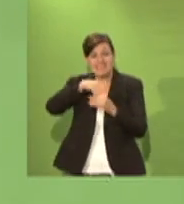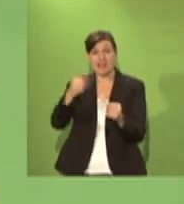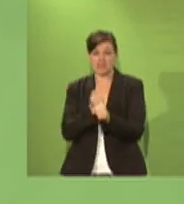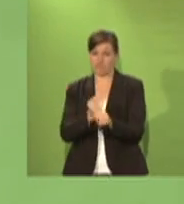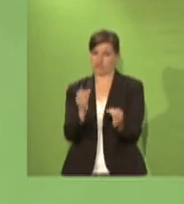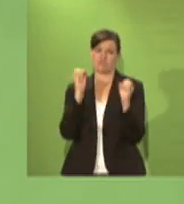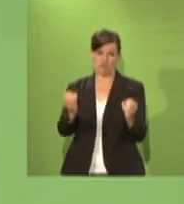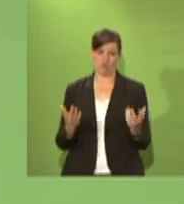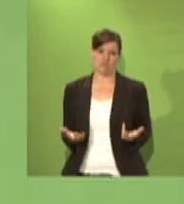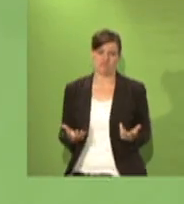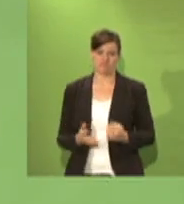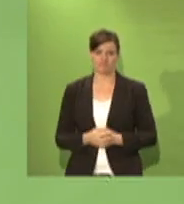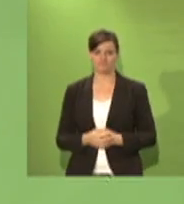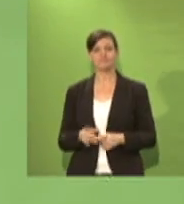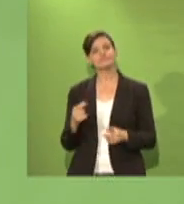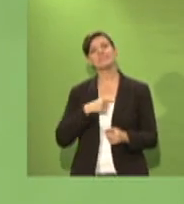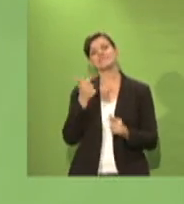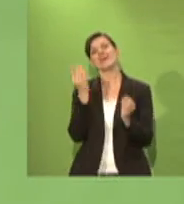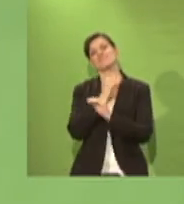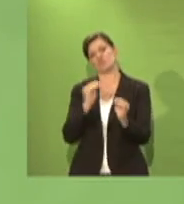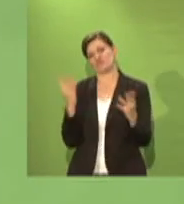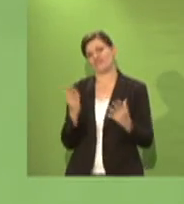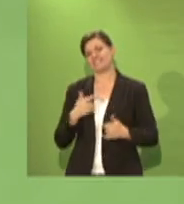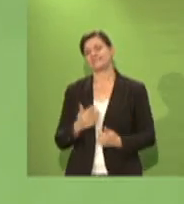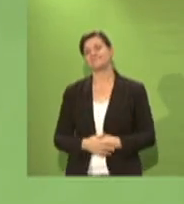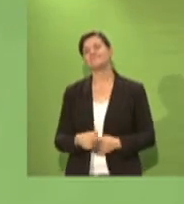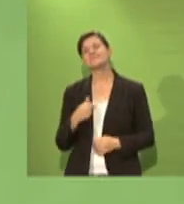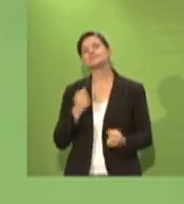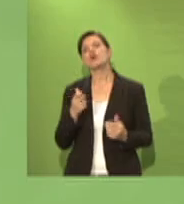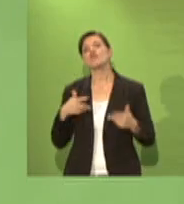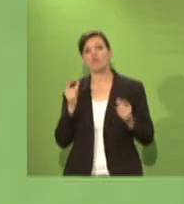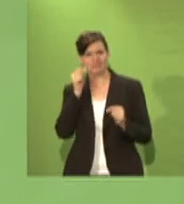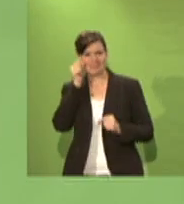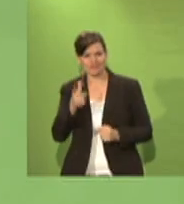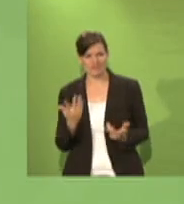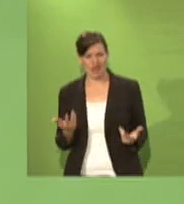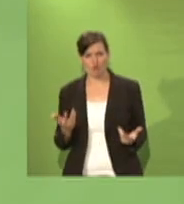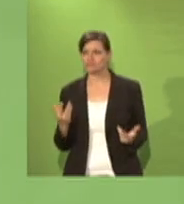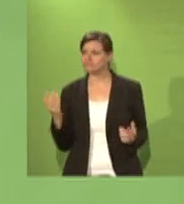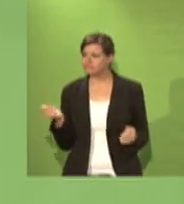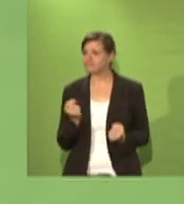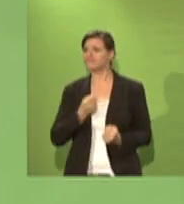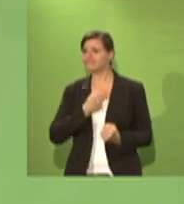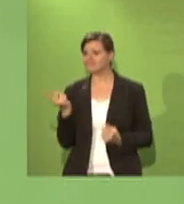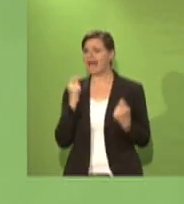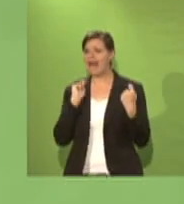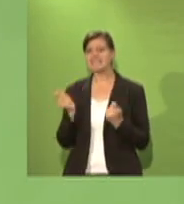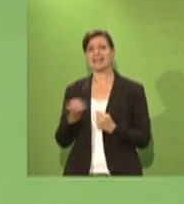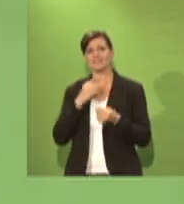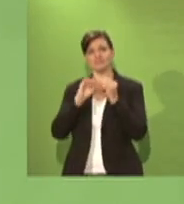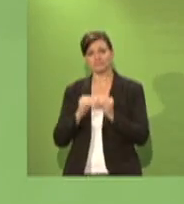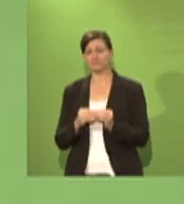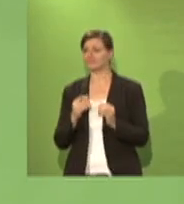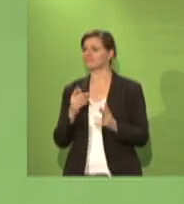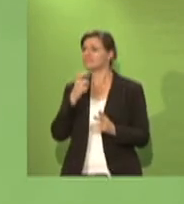Die zweite Botschaft ist, dass ich mich auch wirklich freue und ein bisschen auch erstaunt bin schon fast, wie engagiert wir diesen Antrag erarbeitet haben und wie